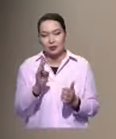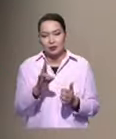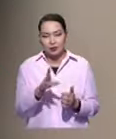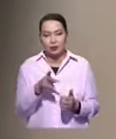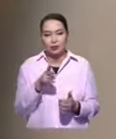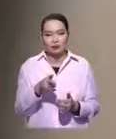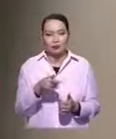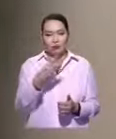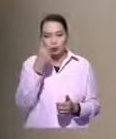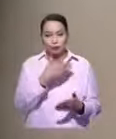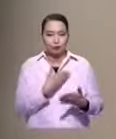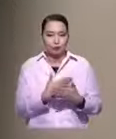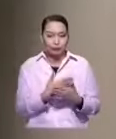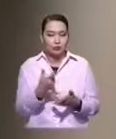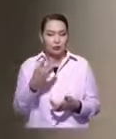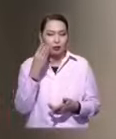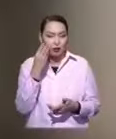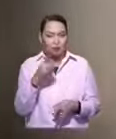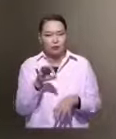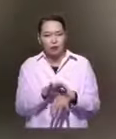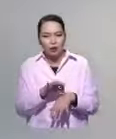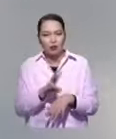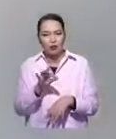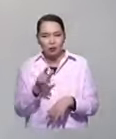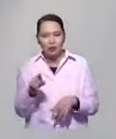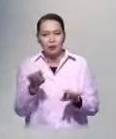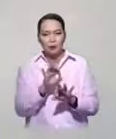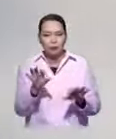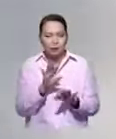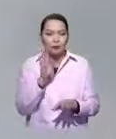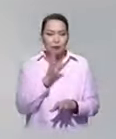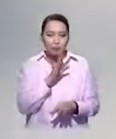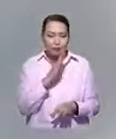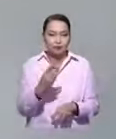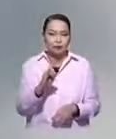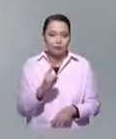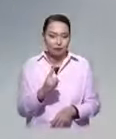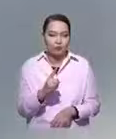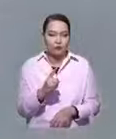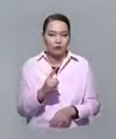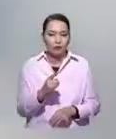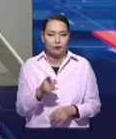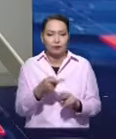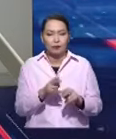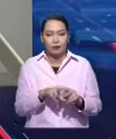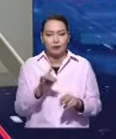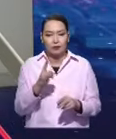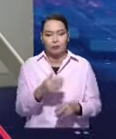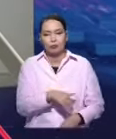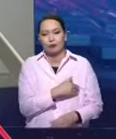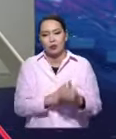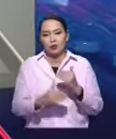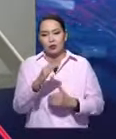абсолютно здоровый Аслан начал жаловаться на боли в ногах, рассказывает мама мальчика Назира Баяхметова. А перед Новым годом у малыша поднялась